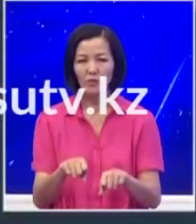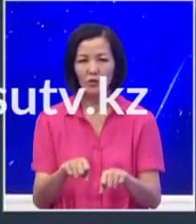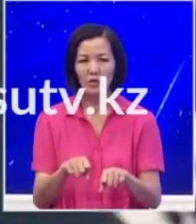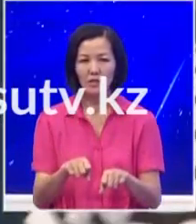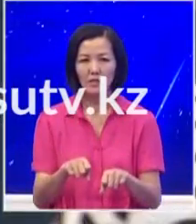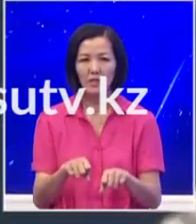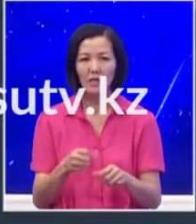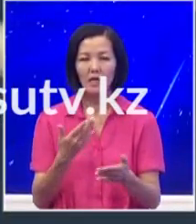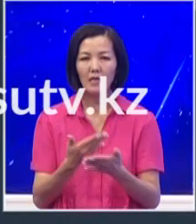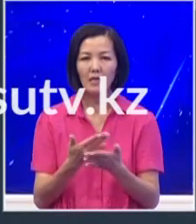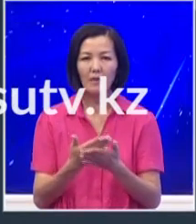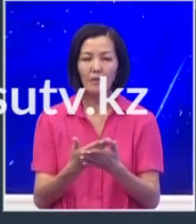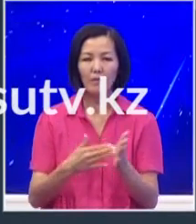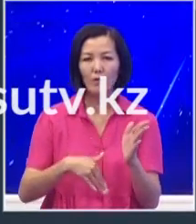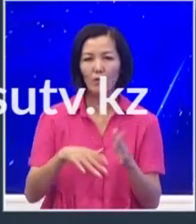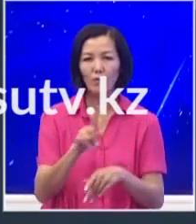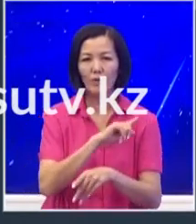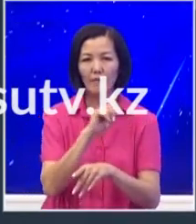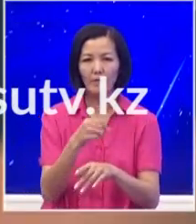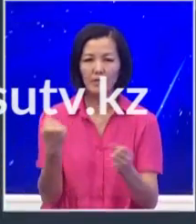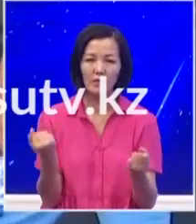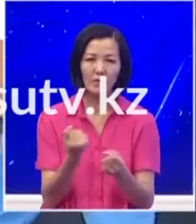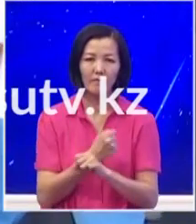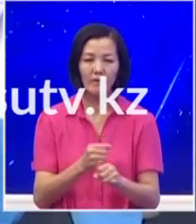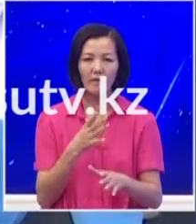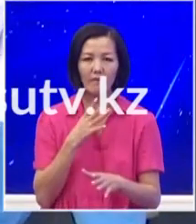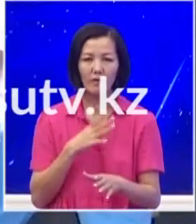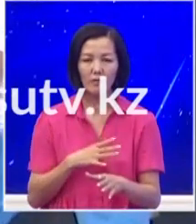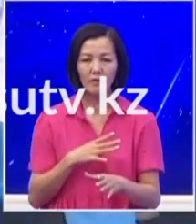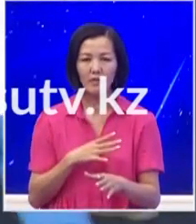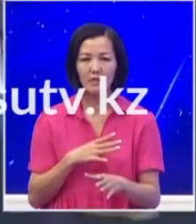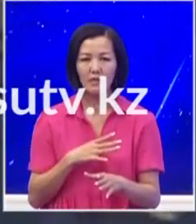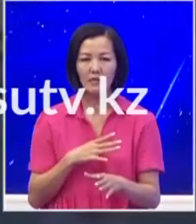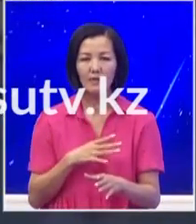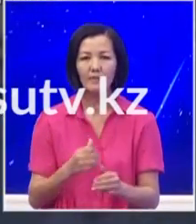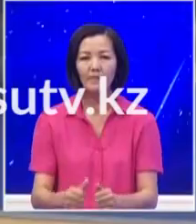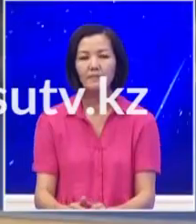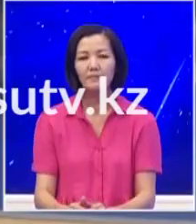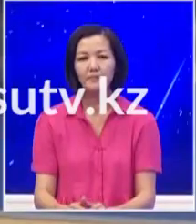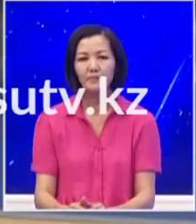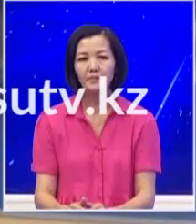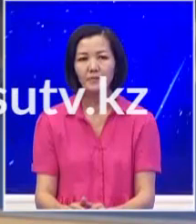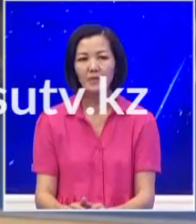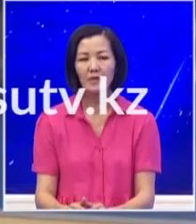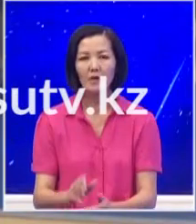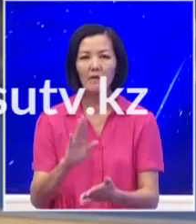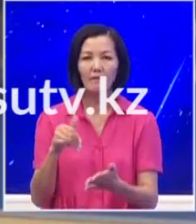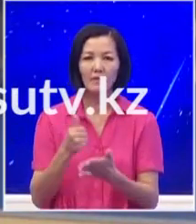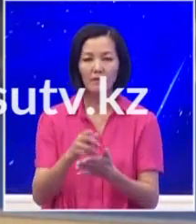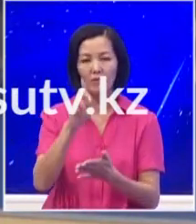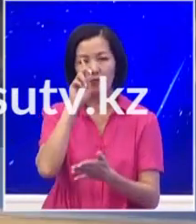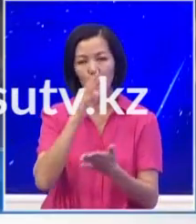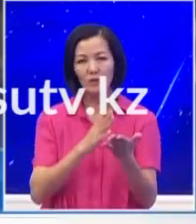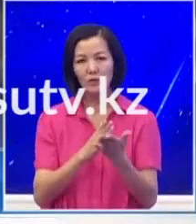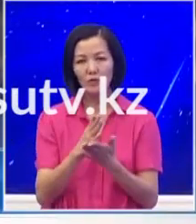проявления смекалки, ловкости, силы, быстроты и выносливости, волевых качеств и взаимопомощи. Что в основном государственные служащие,